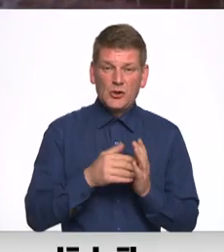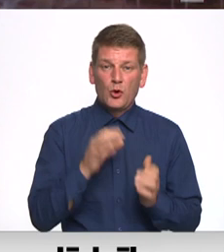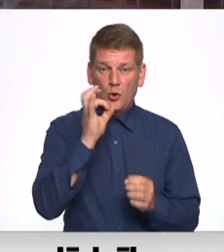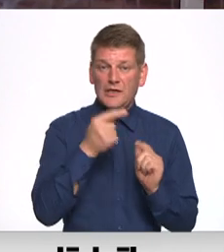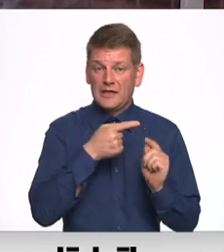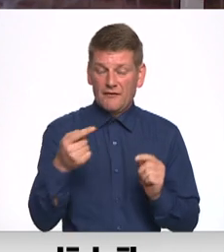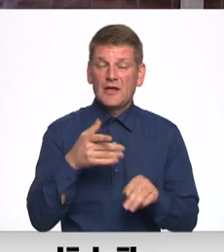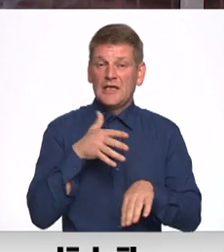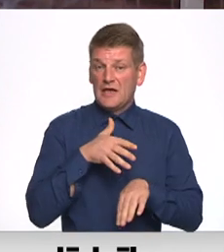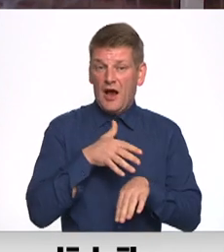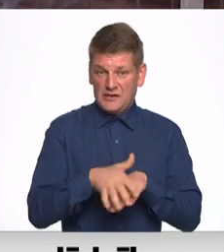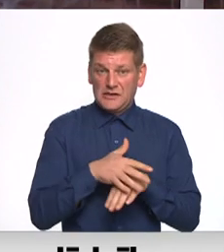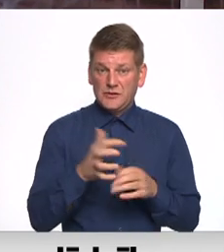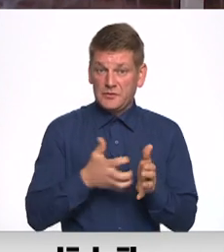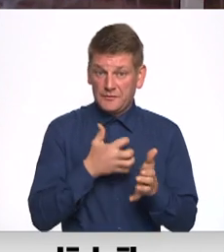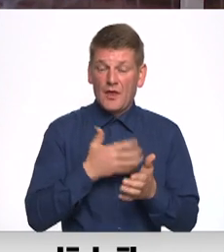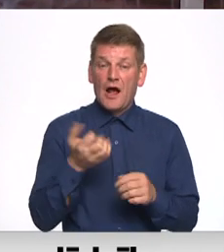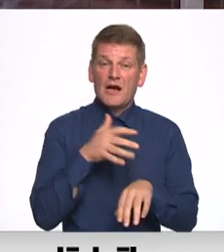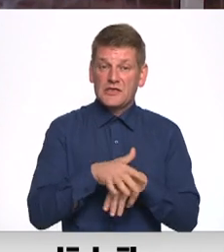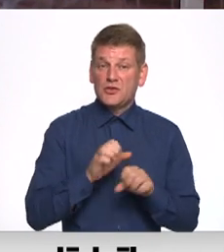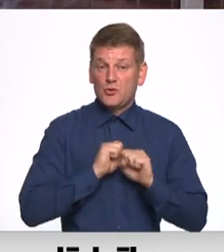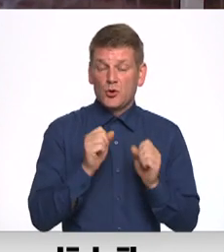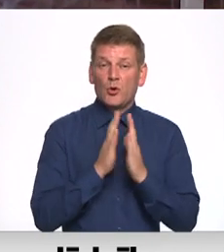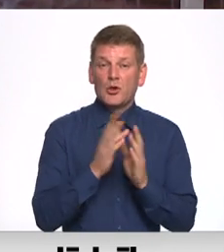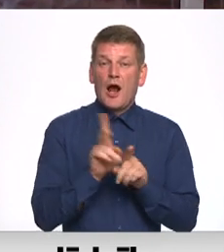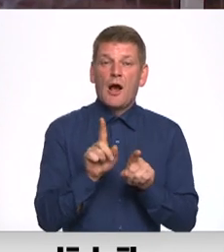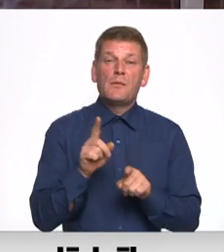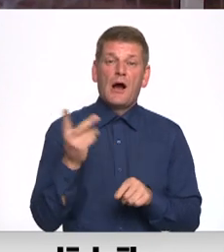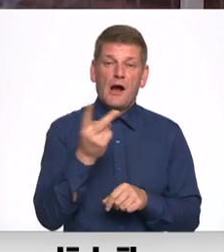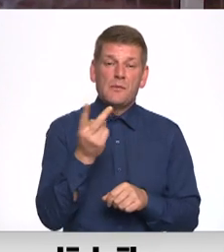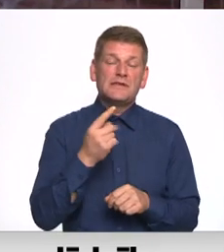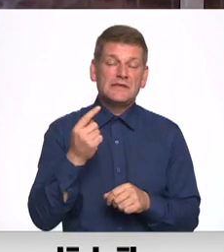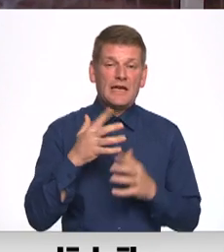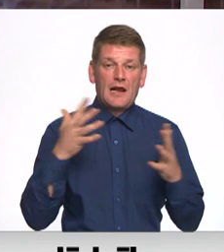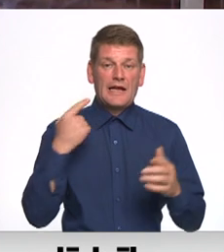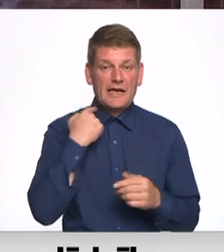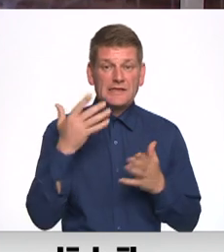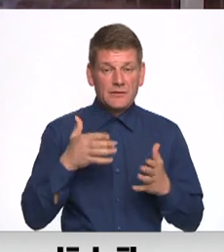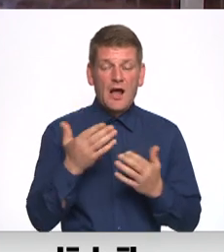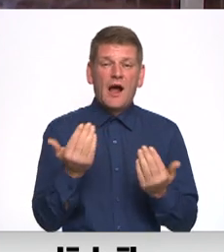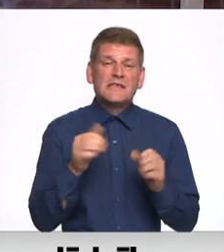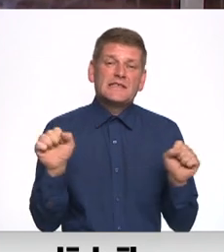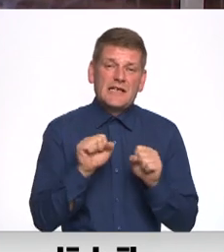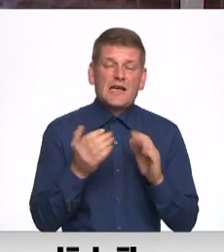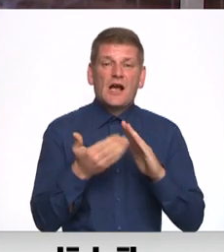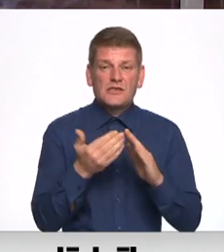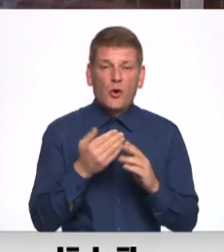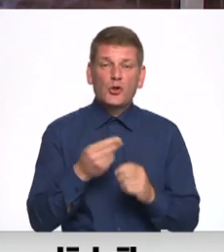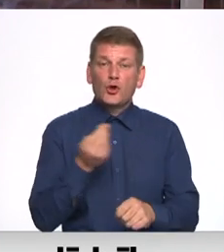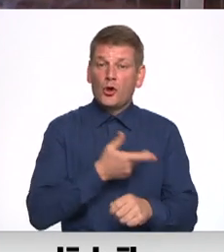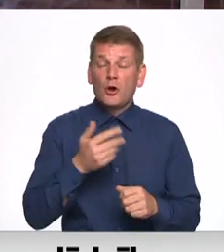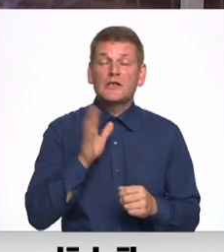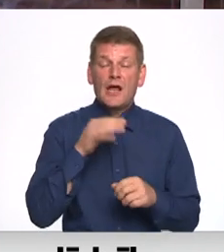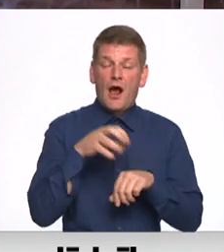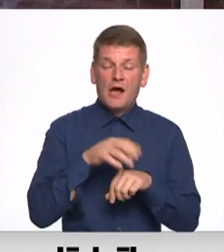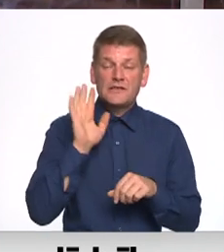asinsgrupas asinīm. Palīdzību ar asins nodrošināšanu lūguši arī abas lielākās Rīgas slimnīcas, aicinot steidzami atsaukties donors, lai ārsti